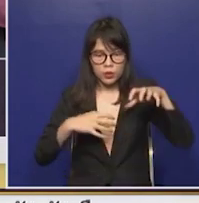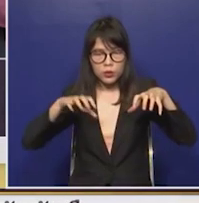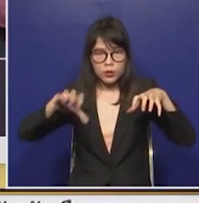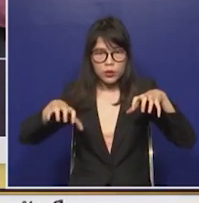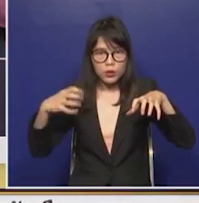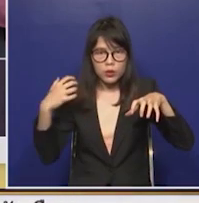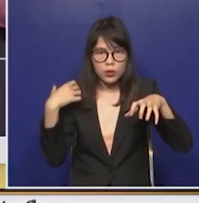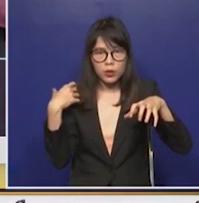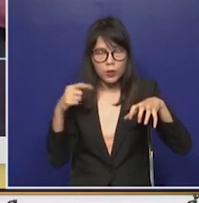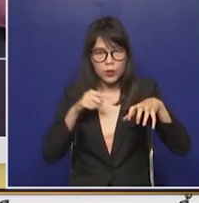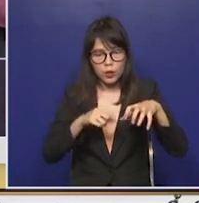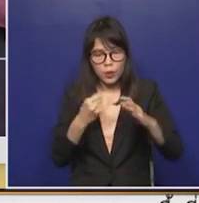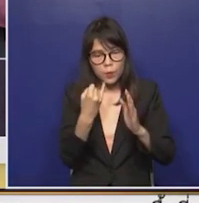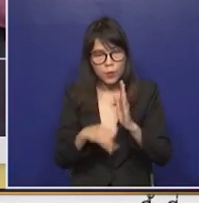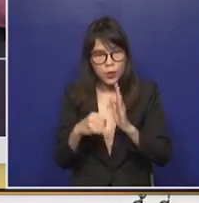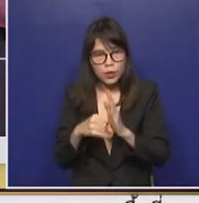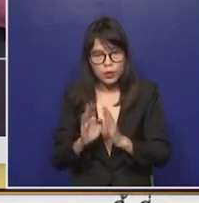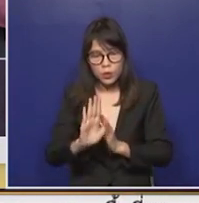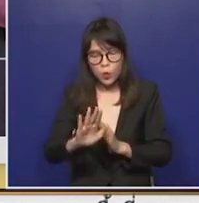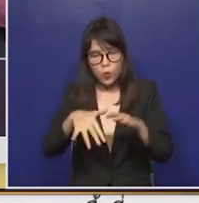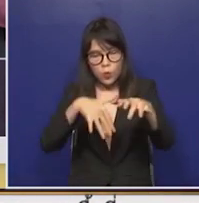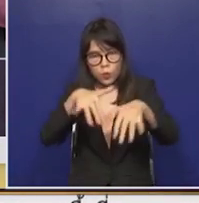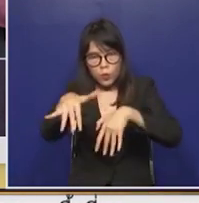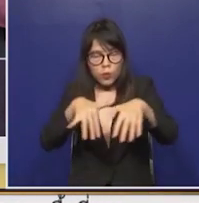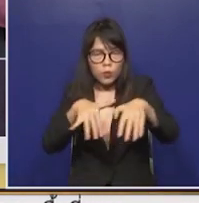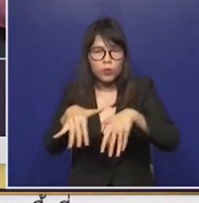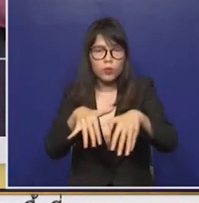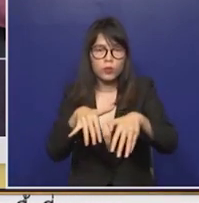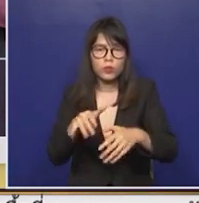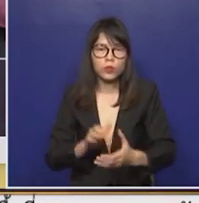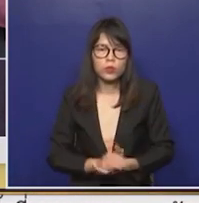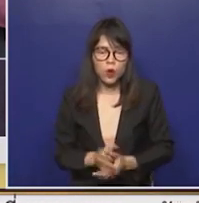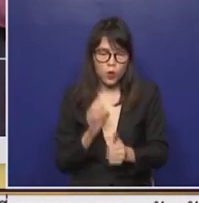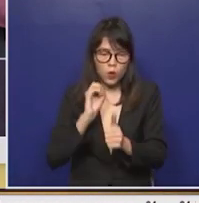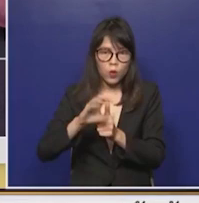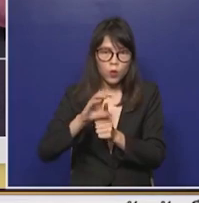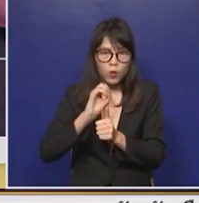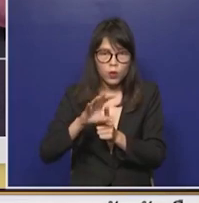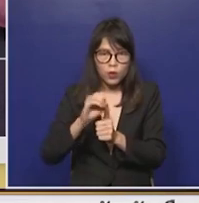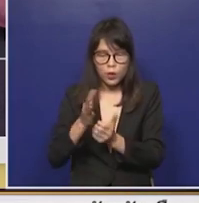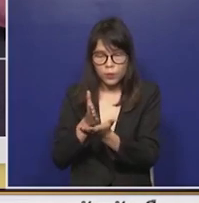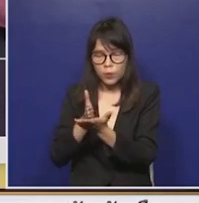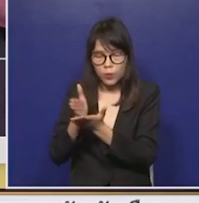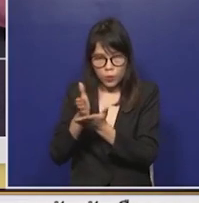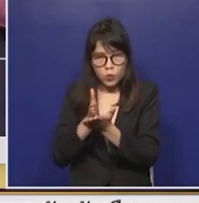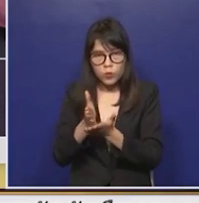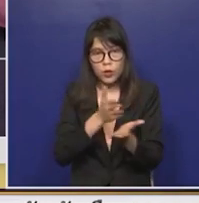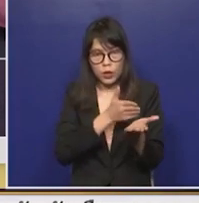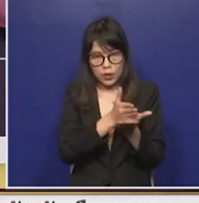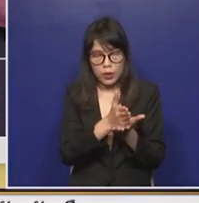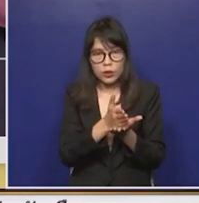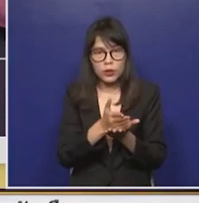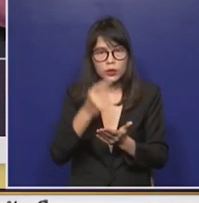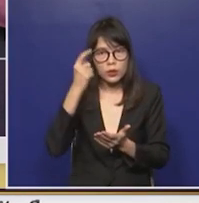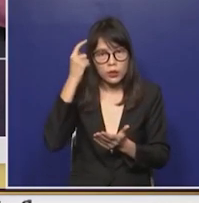ประชาชนนี่คือข้อแนะนำด้วยความปรารถนาดีท่านผู้นำฝ่ายค้านคงจำได้ท่านก็เลยบ